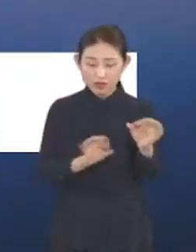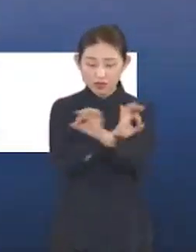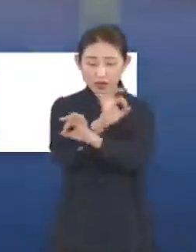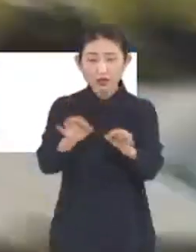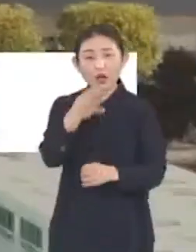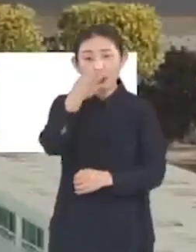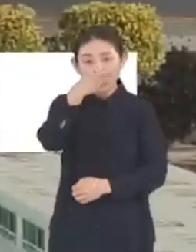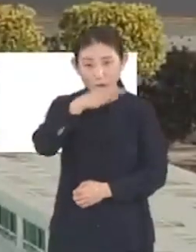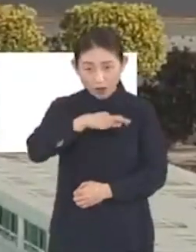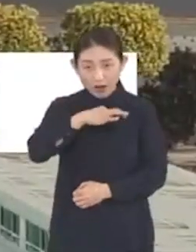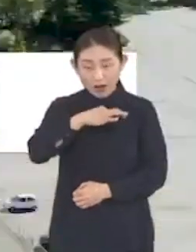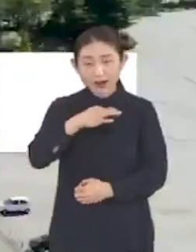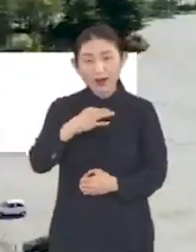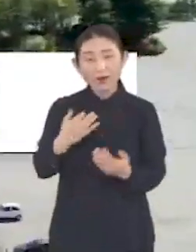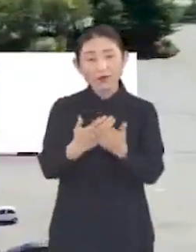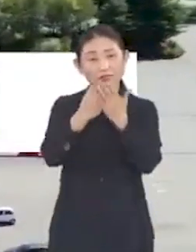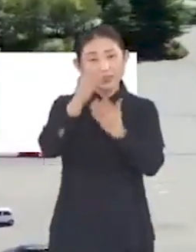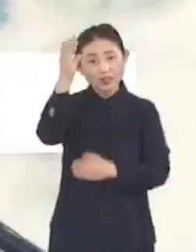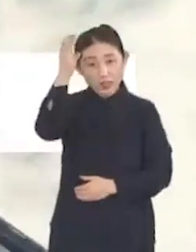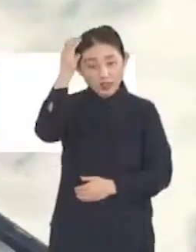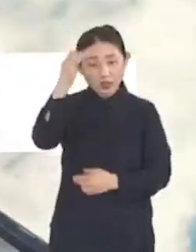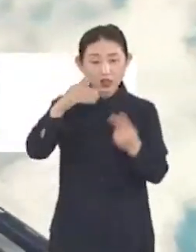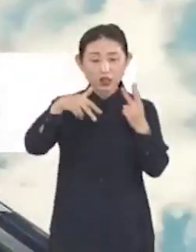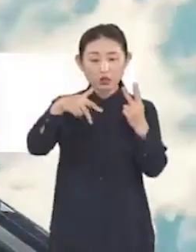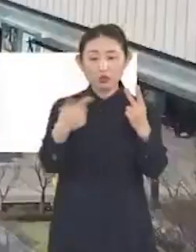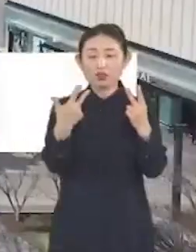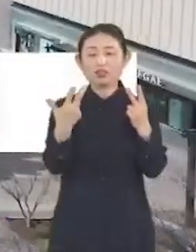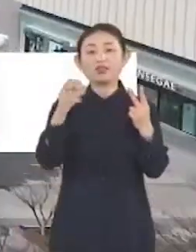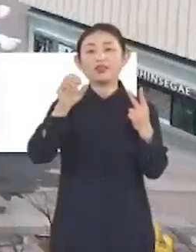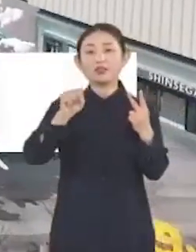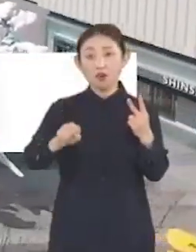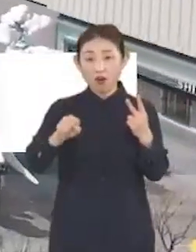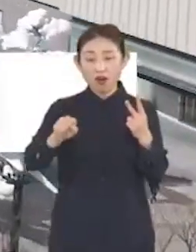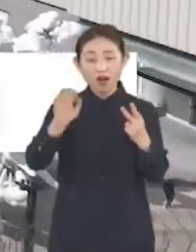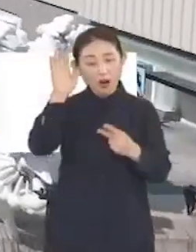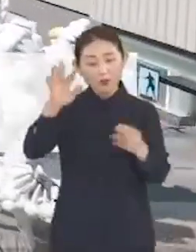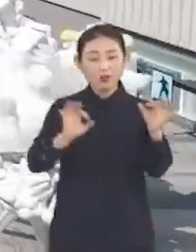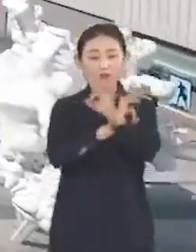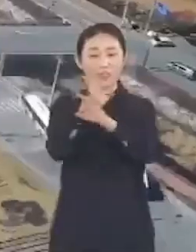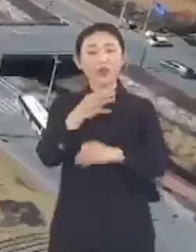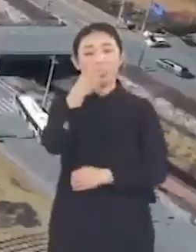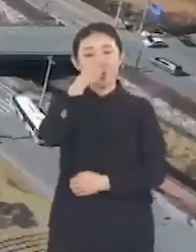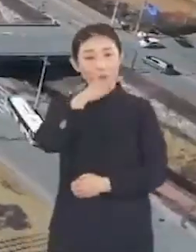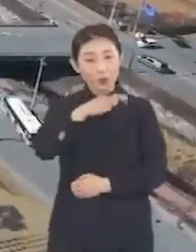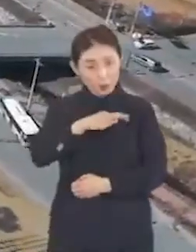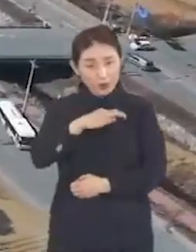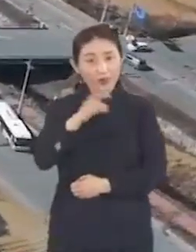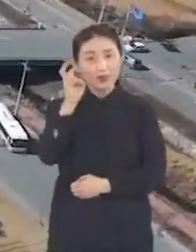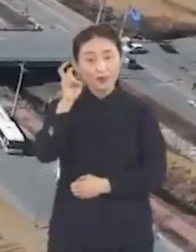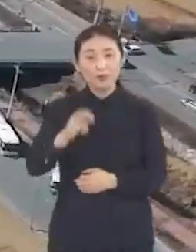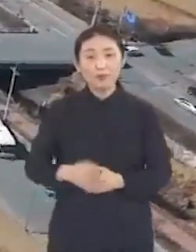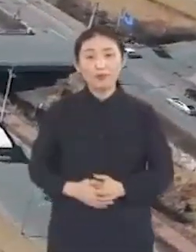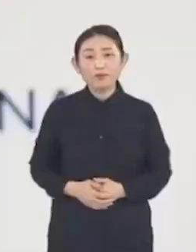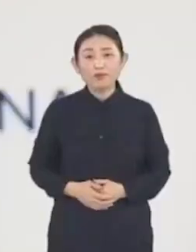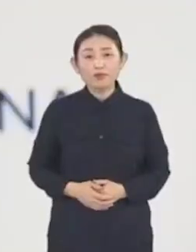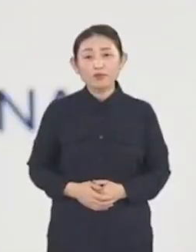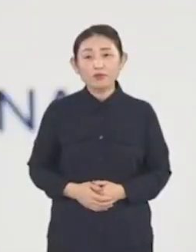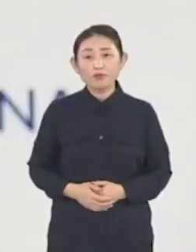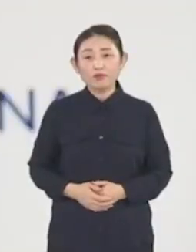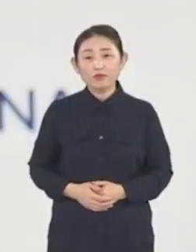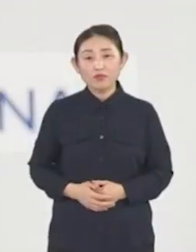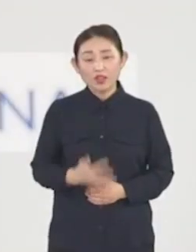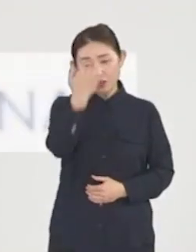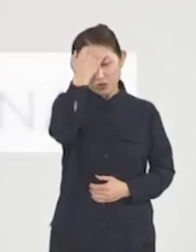효과도 기대됩니다. 총 2조 7천억 원에 달하는 직간접 경제적 파급 효과를 예상하고 있습니다.